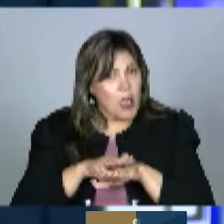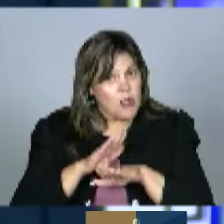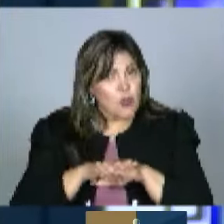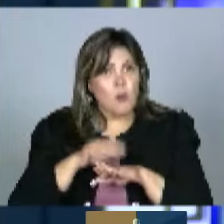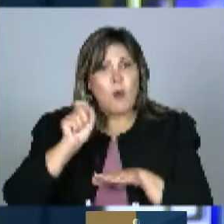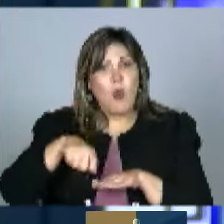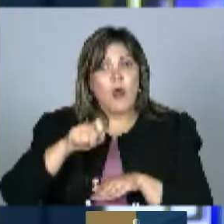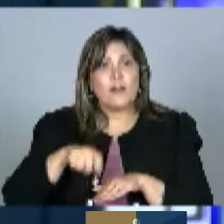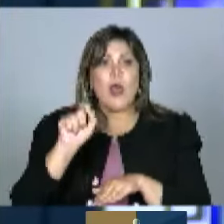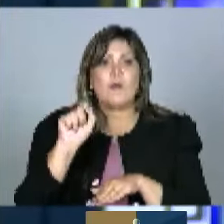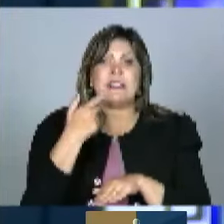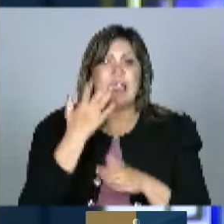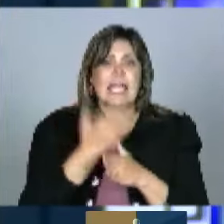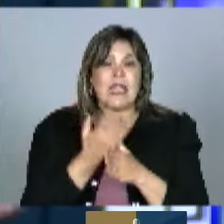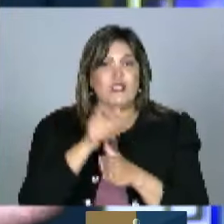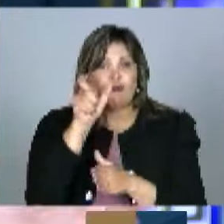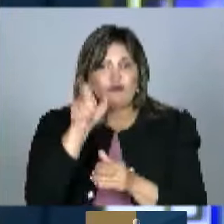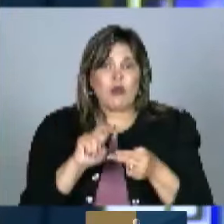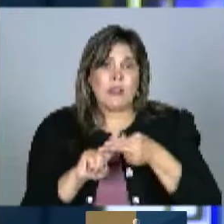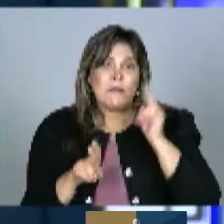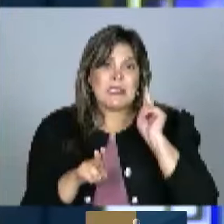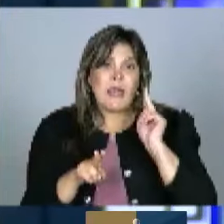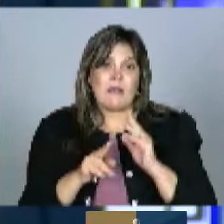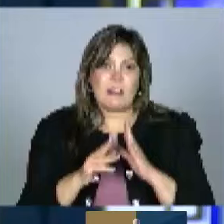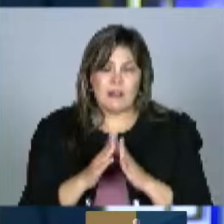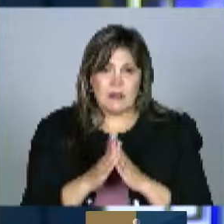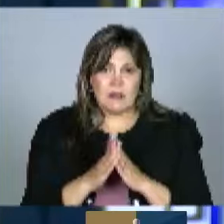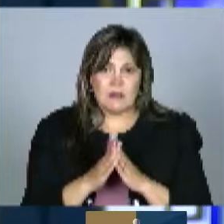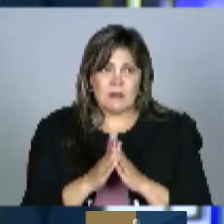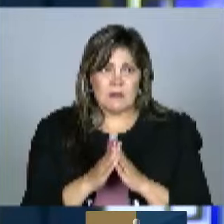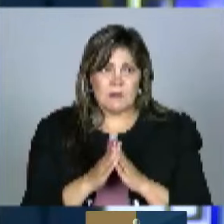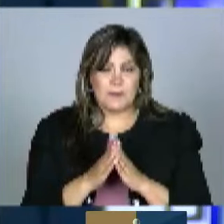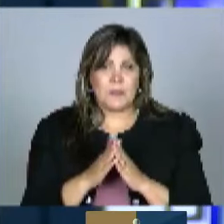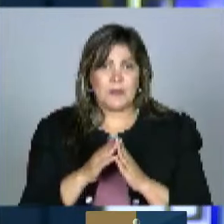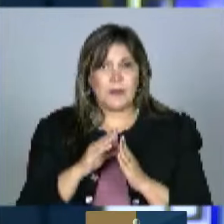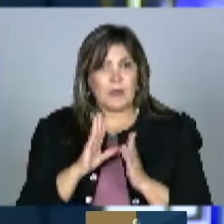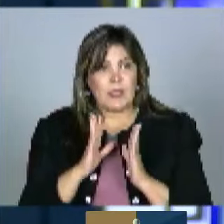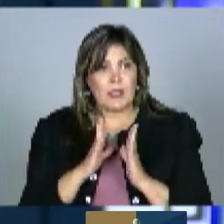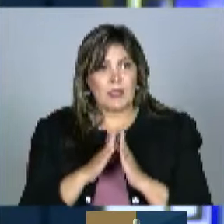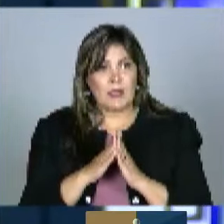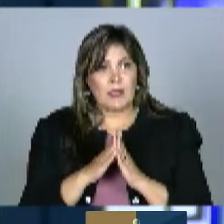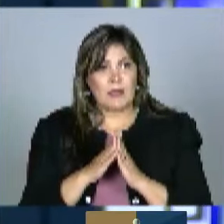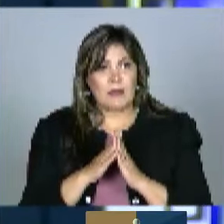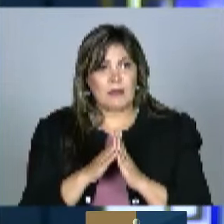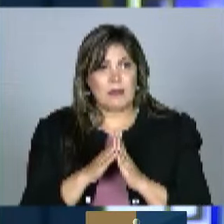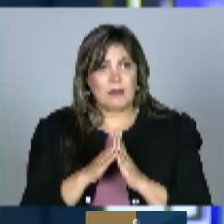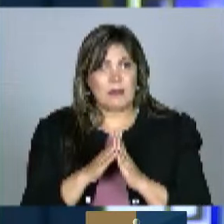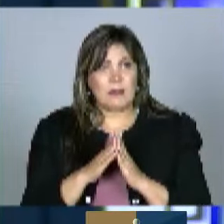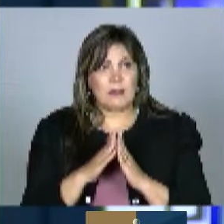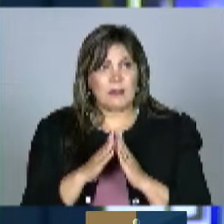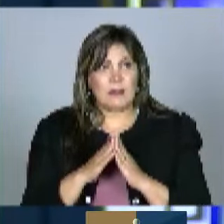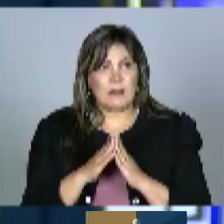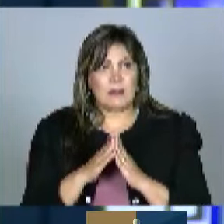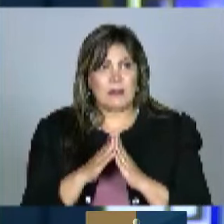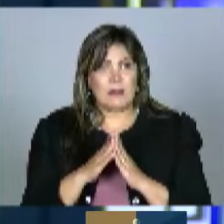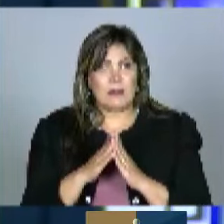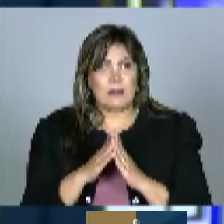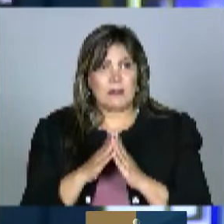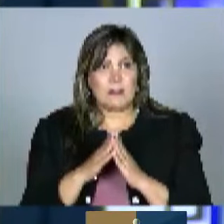المستعجل هو مسافر او ان هو في مرض الموت ياخد شهاده خوفا احسن ل قدر الله يتوفى يعني